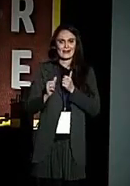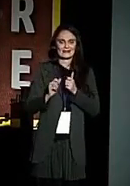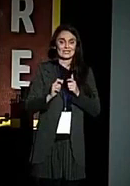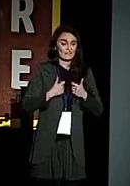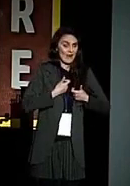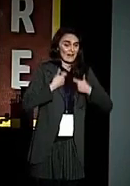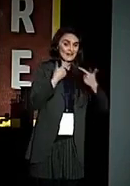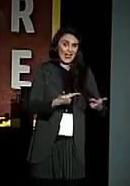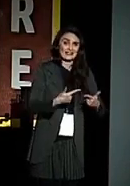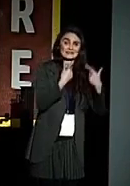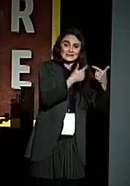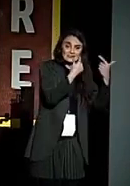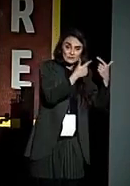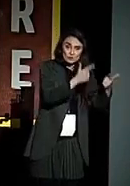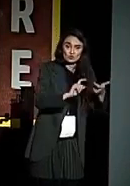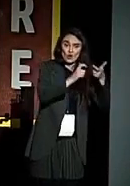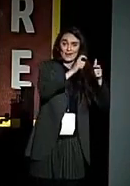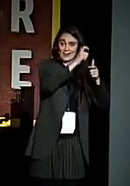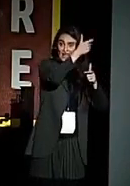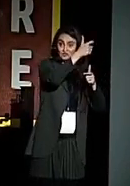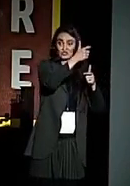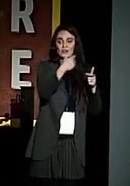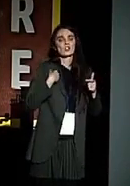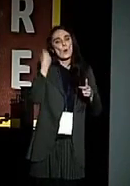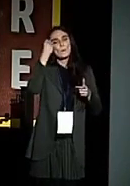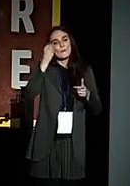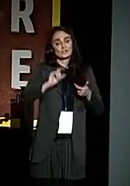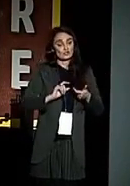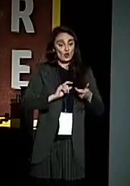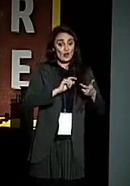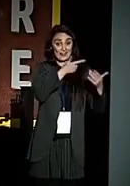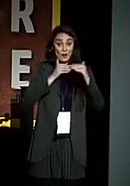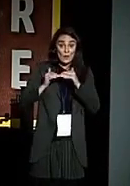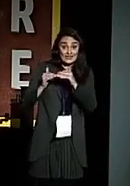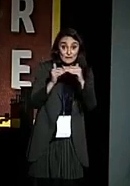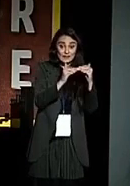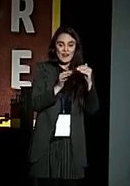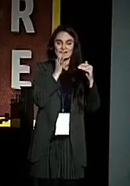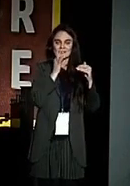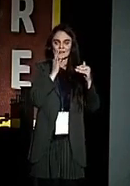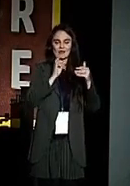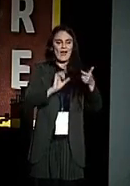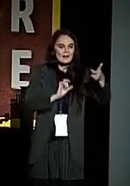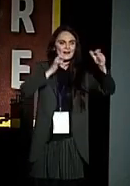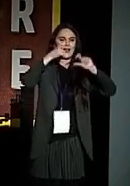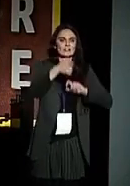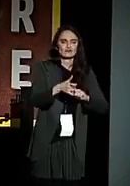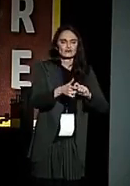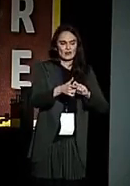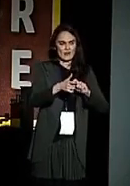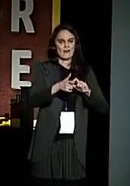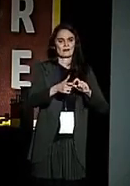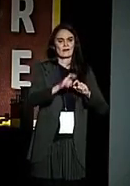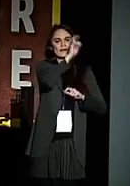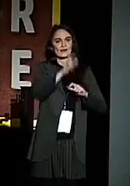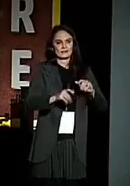piuttosto che riequilibrare, redistribuire, serva oggi per rilanciare la crescita del nostro paese. Ecco perché